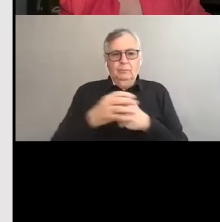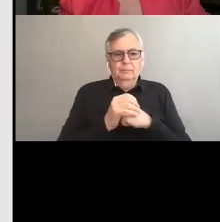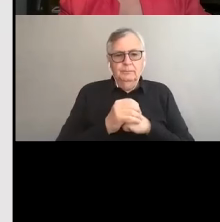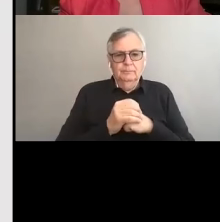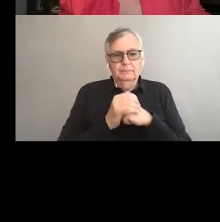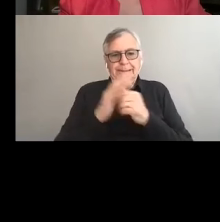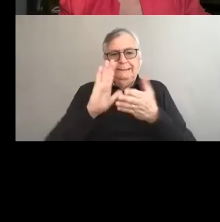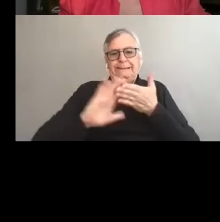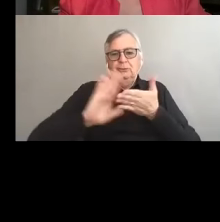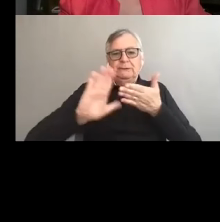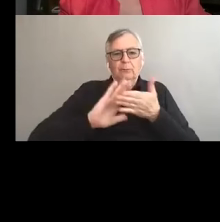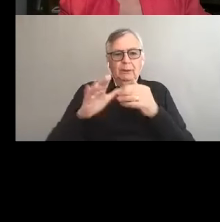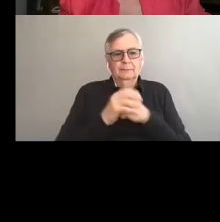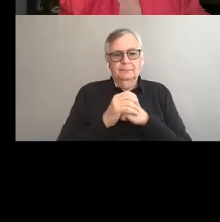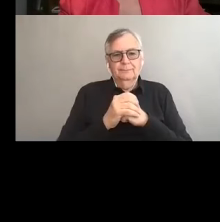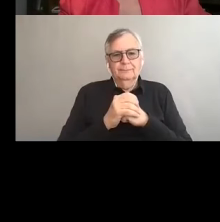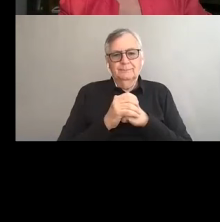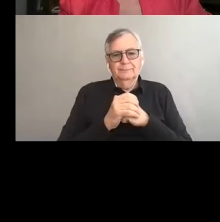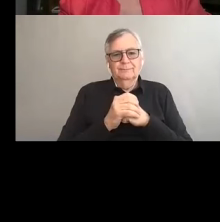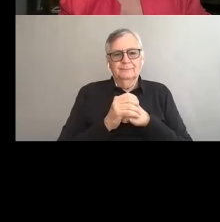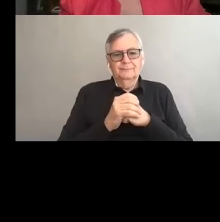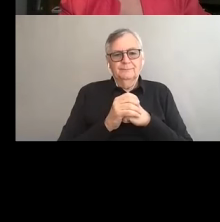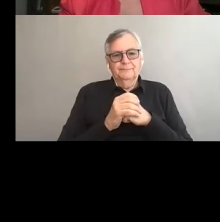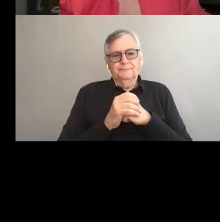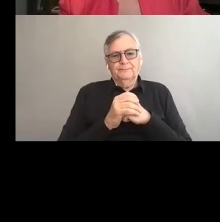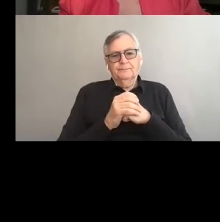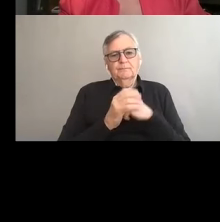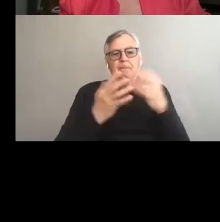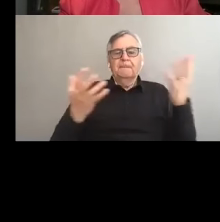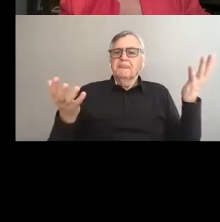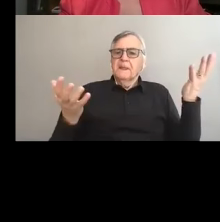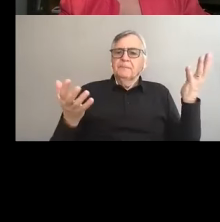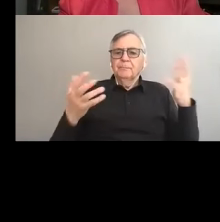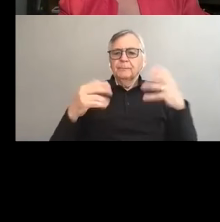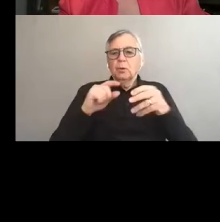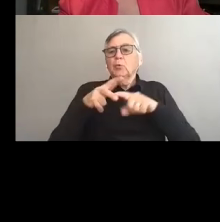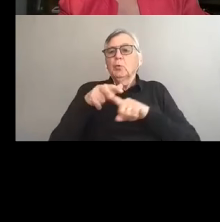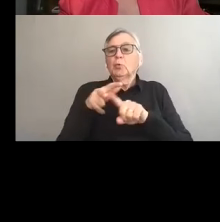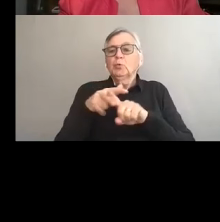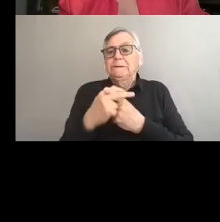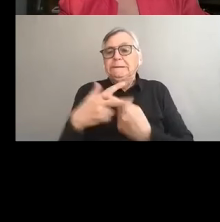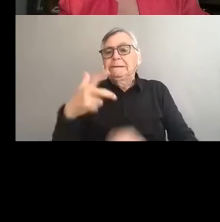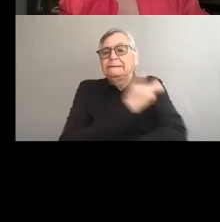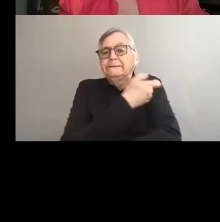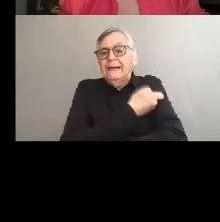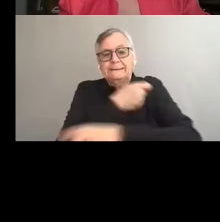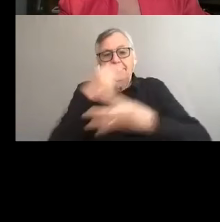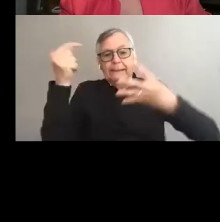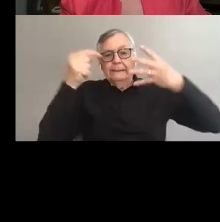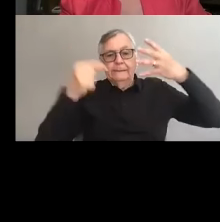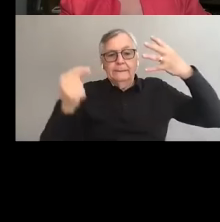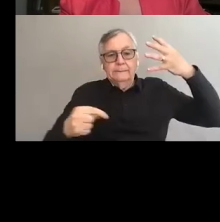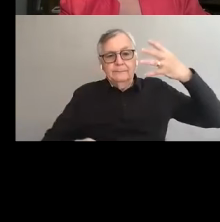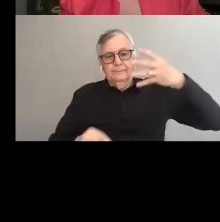Hop, excusez-moi, j'avais mis les diapos en double. Alors, qu'est-ce qu'on a comme outil pour nous vacciner dans cette pandémie-là? On